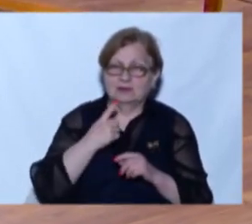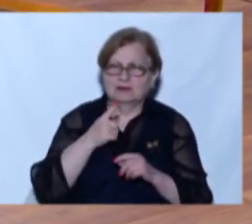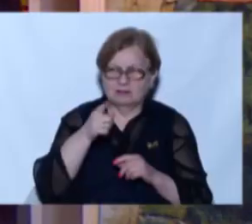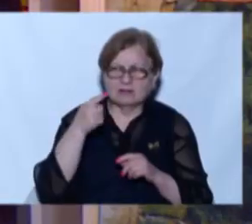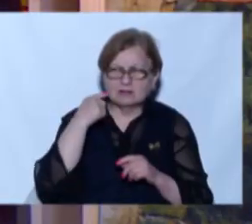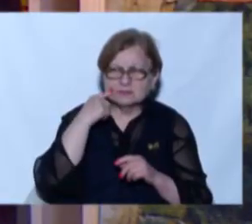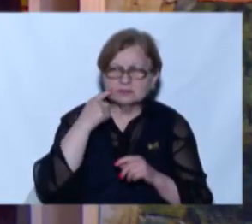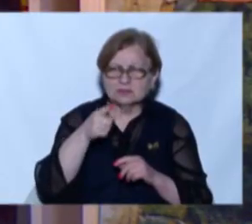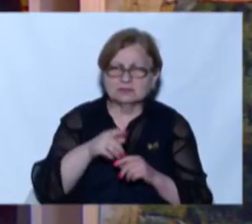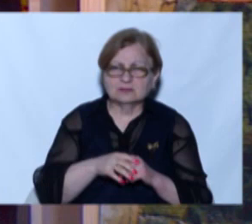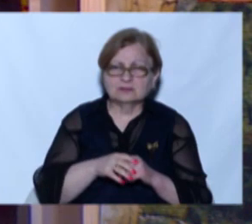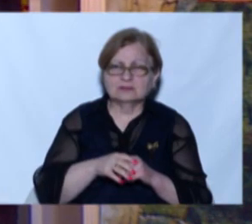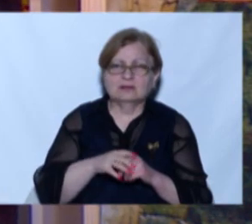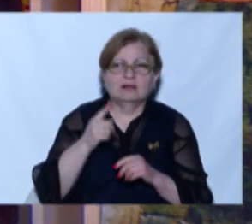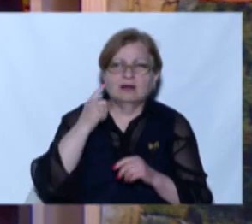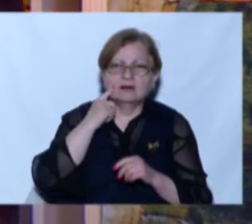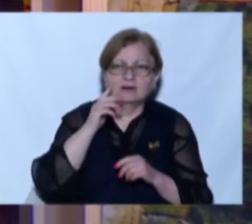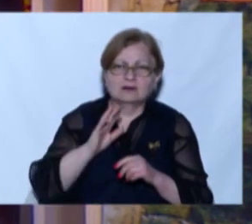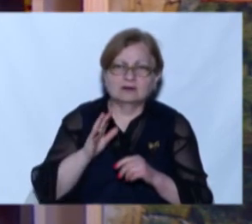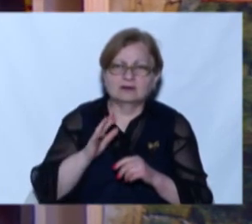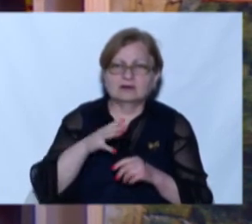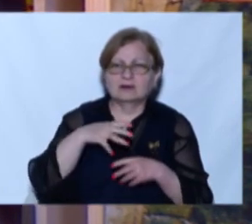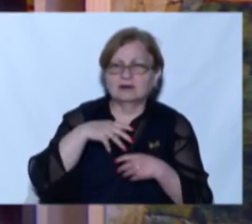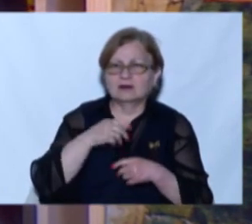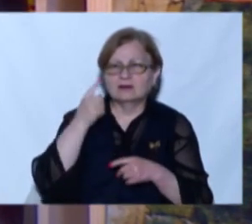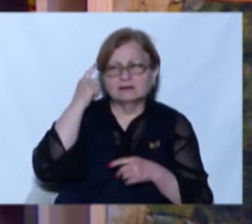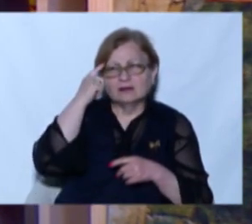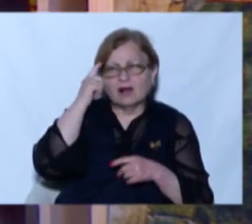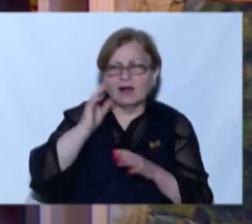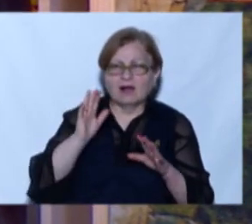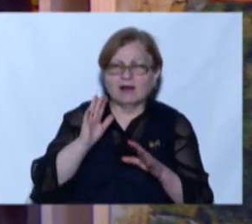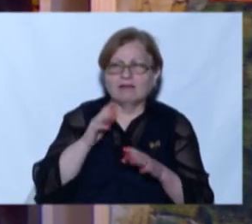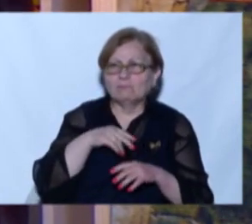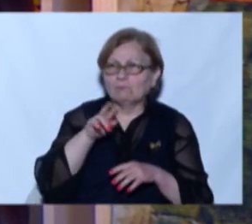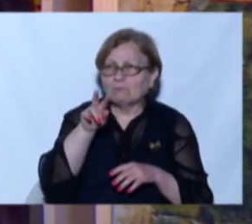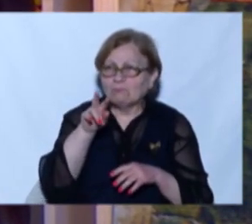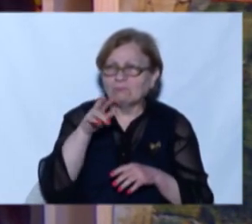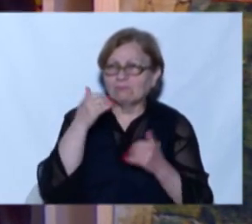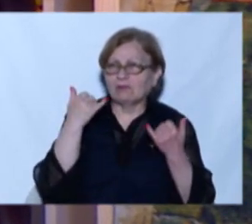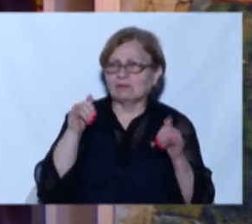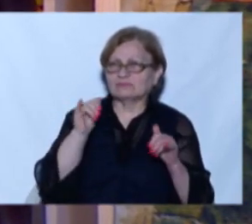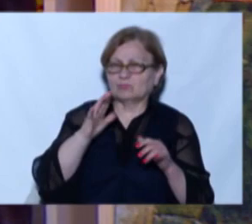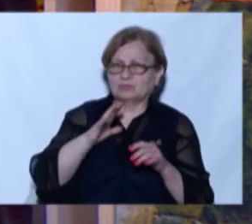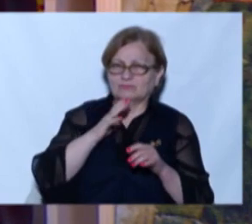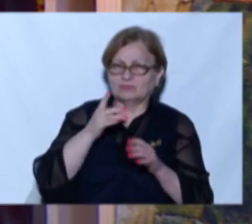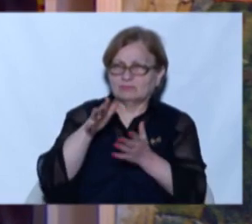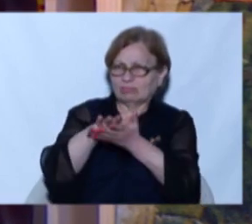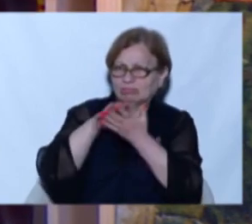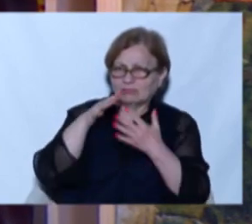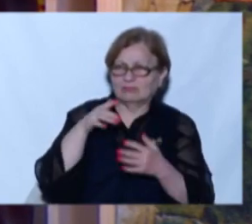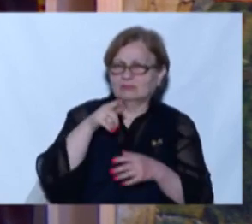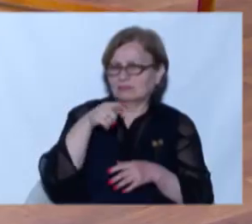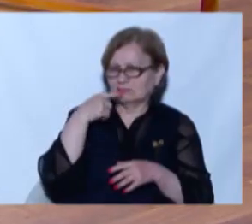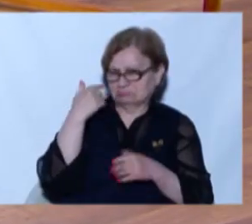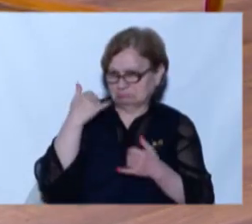გეწყინაო? არა, არა თუ მეწყინა, სრულებით არ მიფიქრია რას ლაპარაკობდი, მხოლოდ გიყურებდი და შენზე ვფიქრობდი მეთქი. როგორო